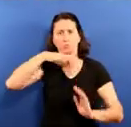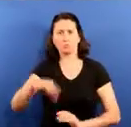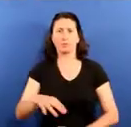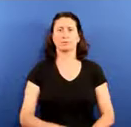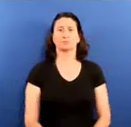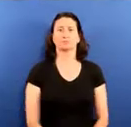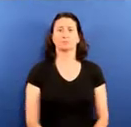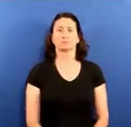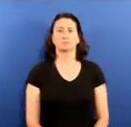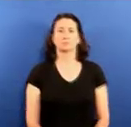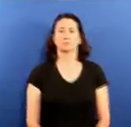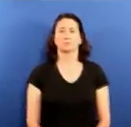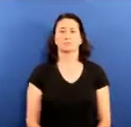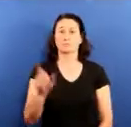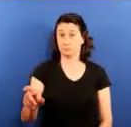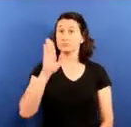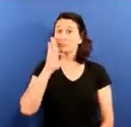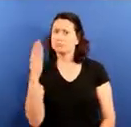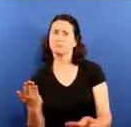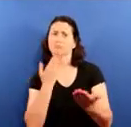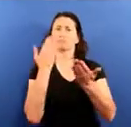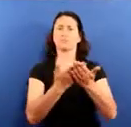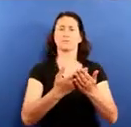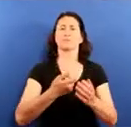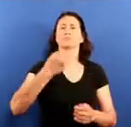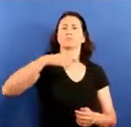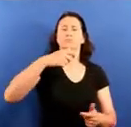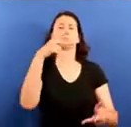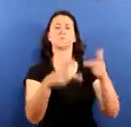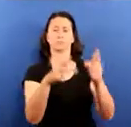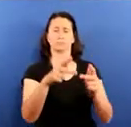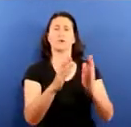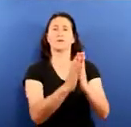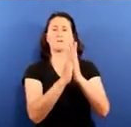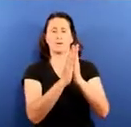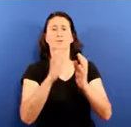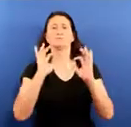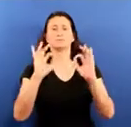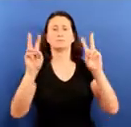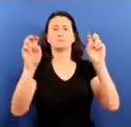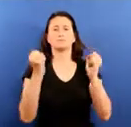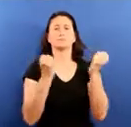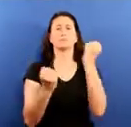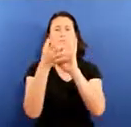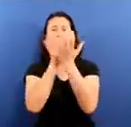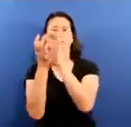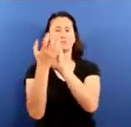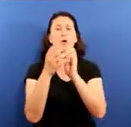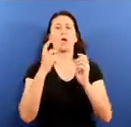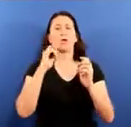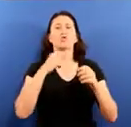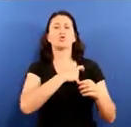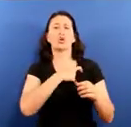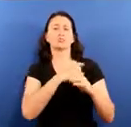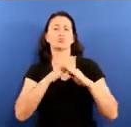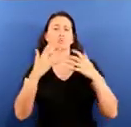Bizkaiak ez daukala inork erresketatu beharrik. Jose Luis Bilbaok aurrekoaren aritik azaldu duenez, hemen dagoeneko ahaleginak